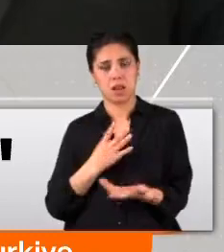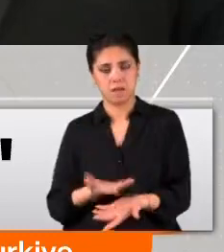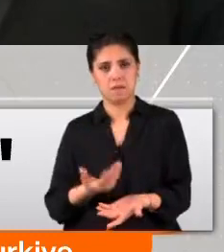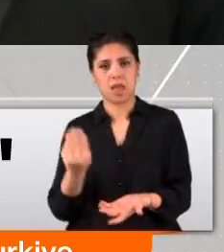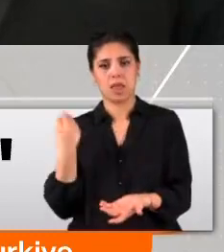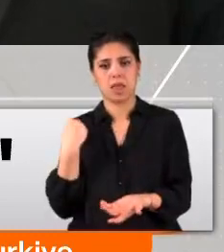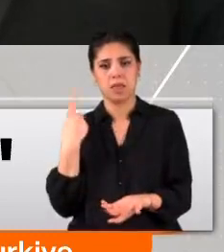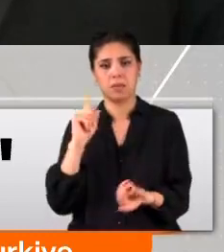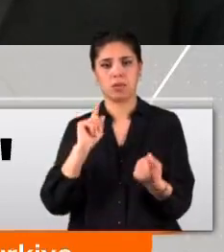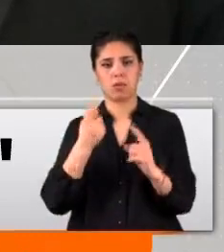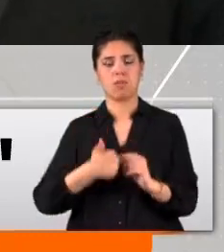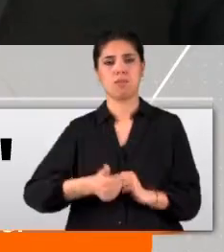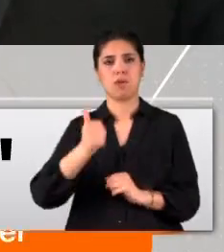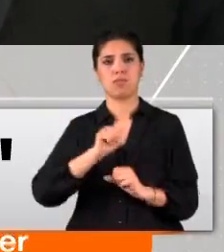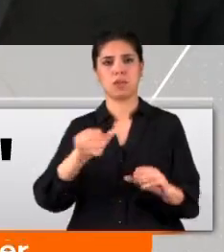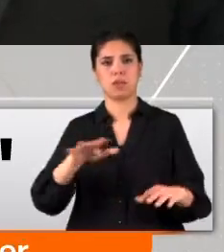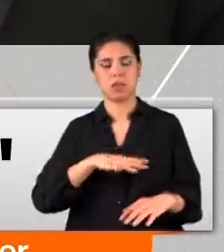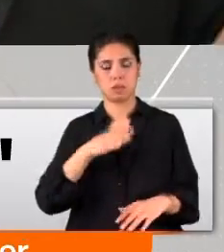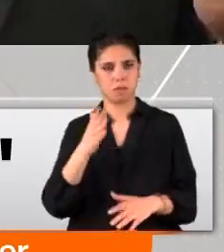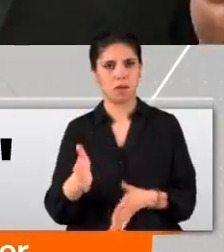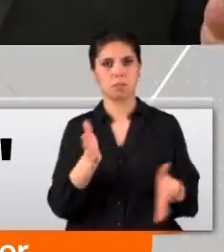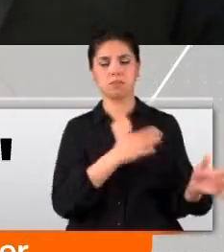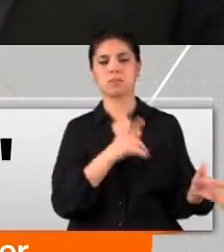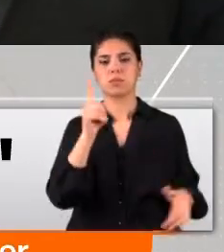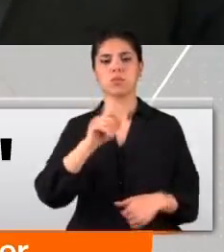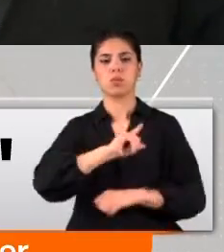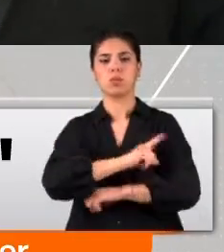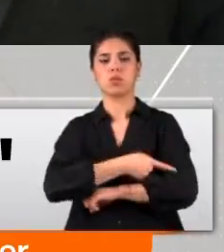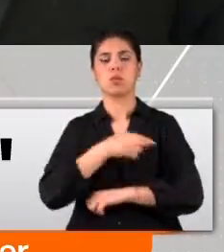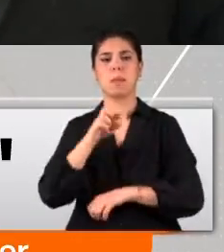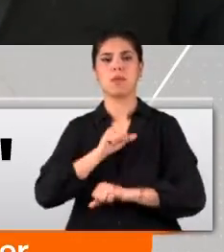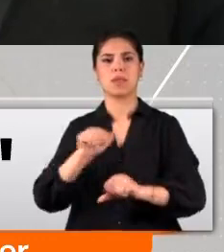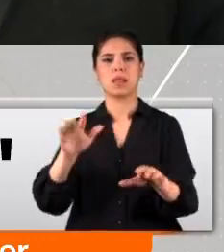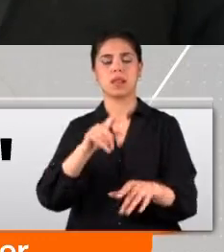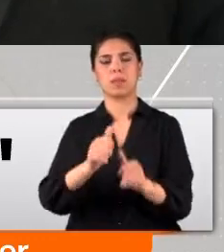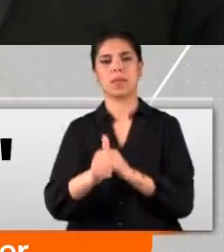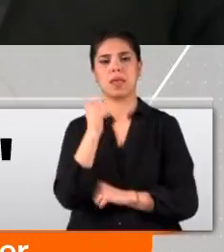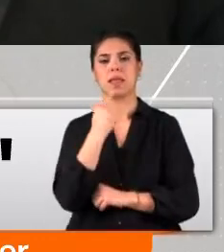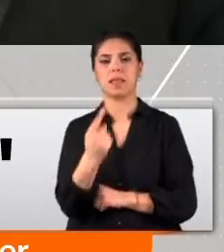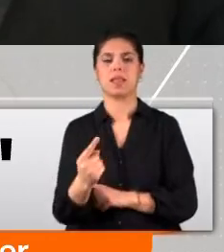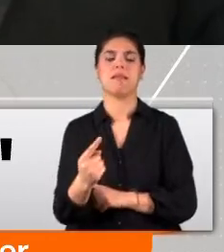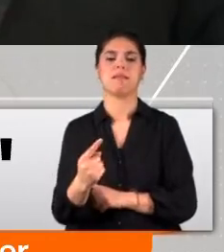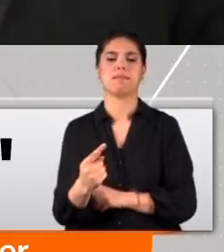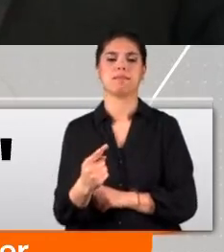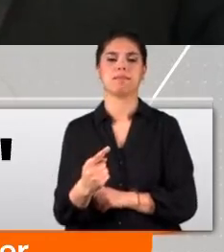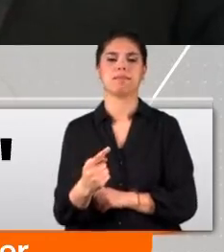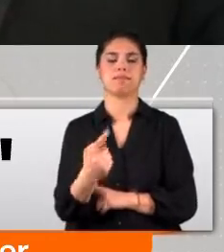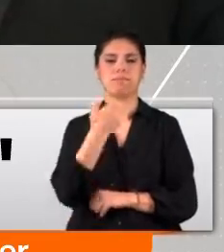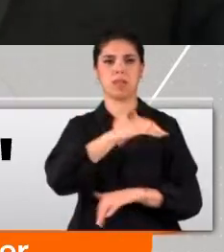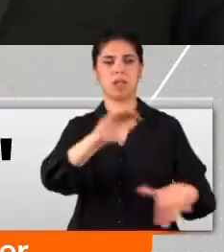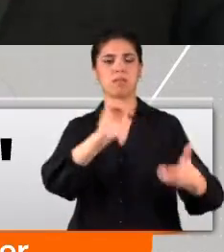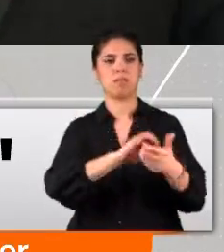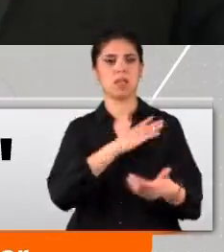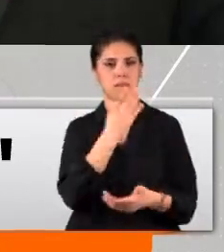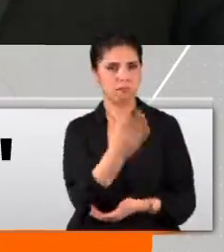bir dönem uygulanmış bir başkanlık sistemi var. Öbür tarafta adına güçlendirilmiş dedikleri parlamenter sisteme geri döneceklerini söyleyen bir ittifak